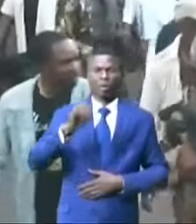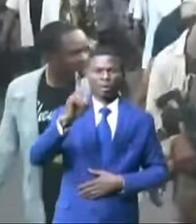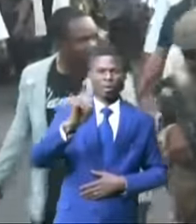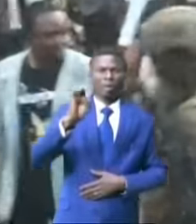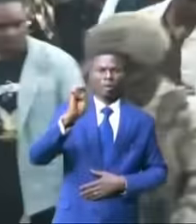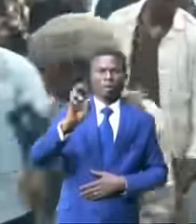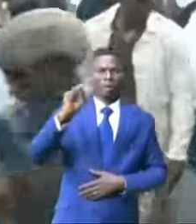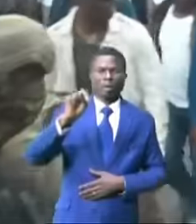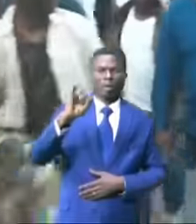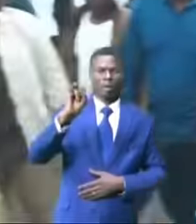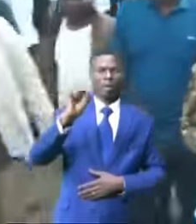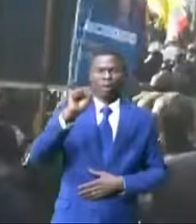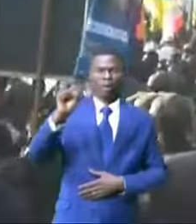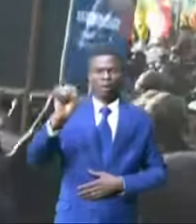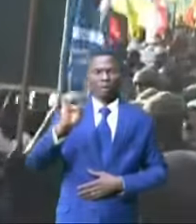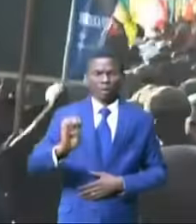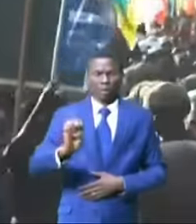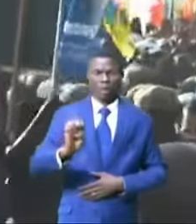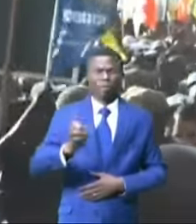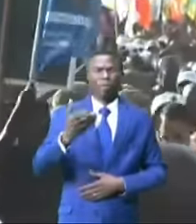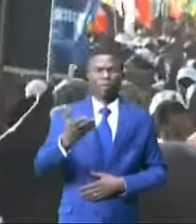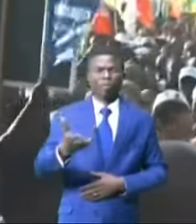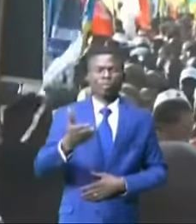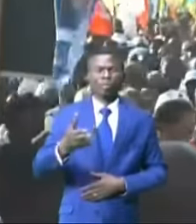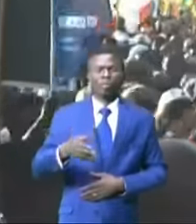Denise Nyakeru Tshisekedi.